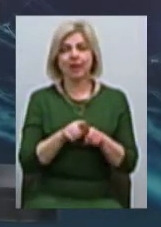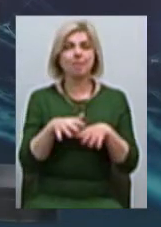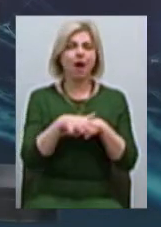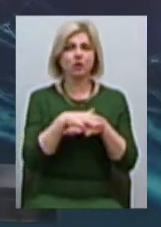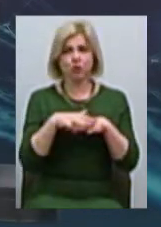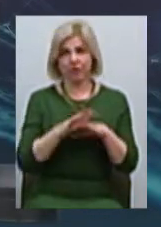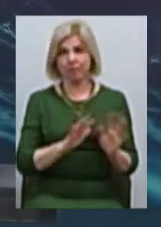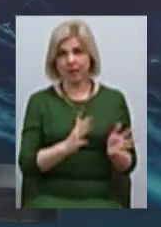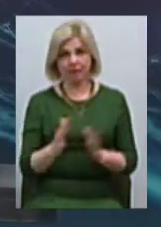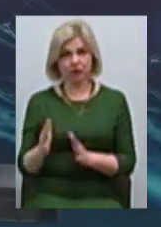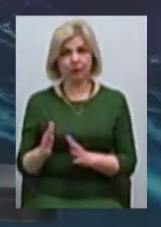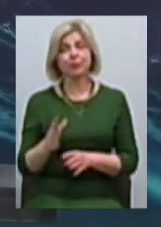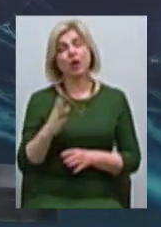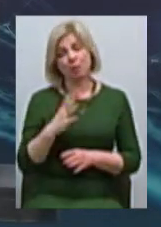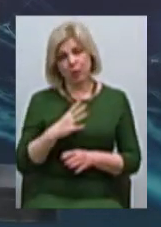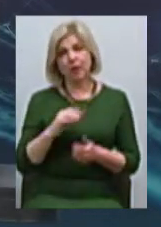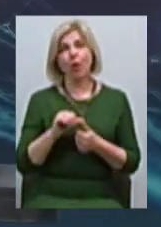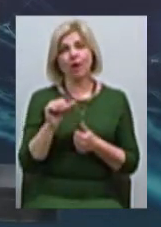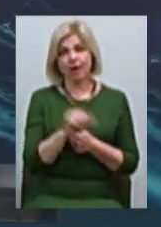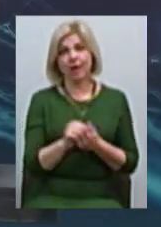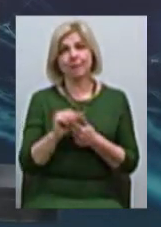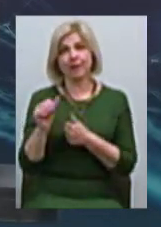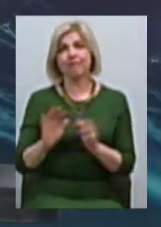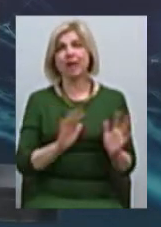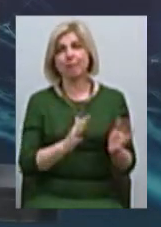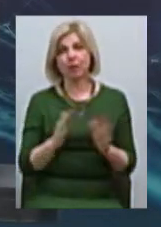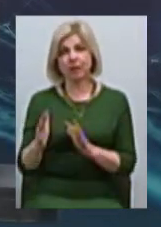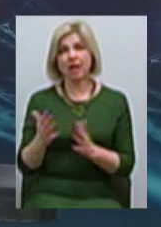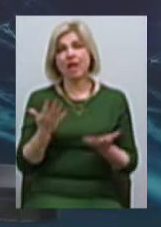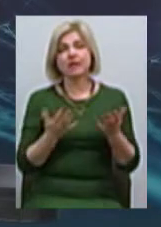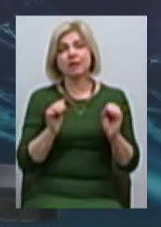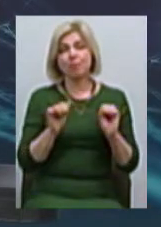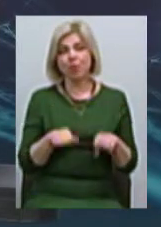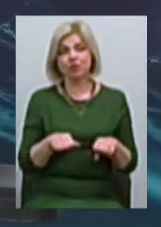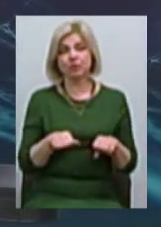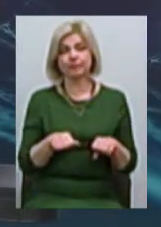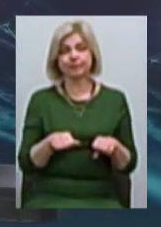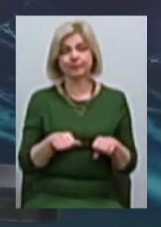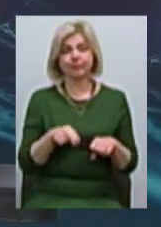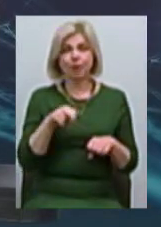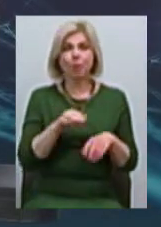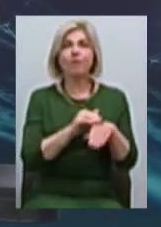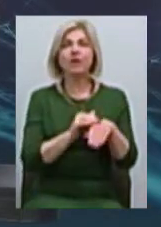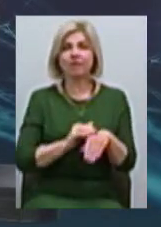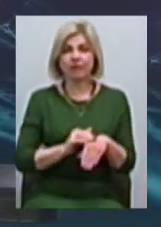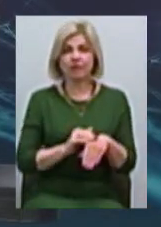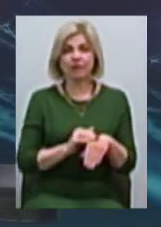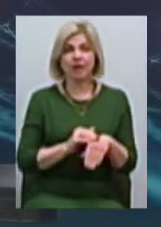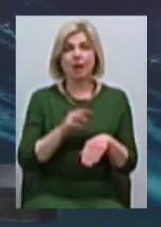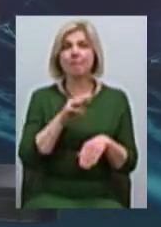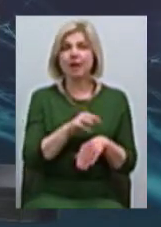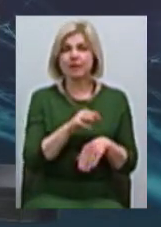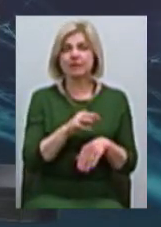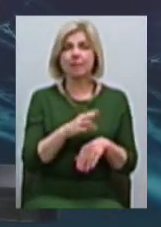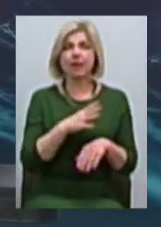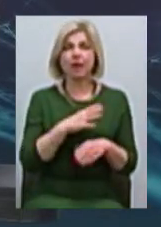таким явищем. Тобто були окремі випадки, якщо можна просто так по прізвищам просто назву, що у березні там